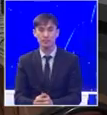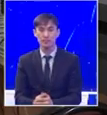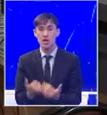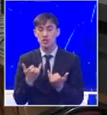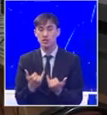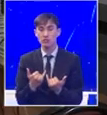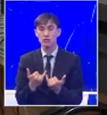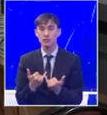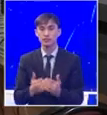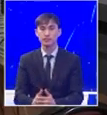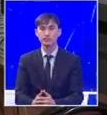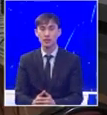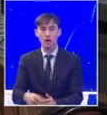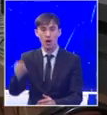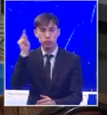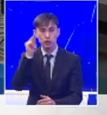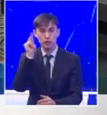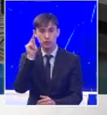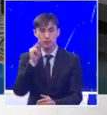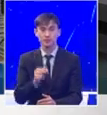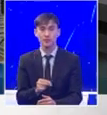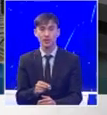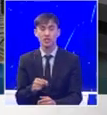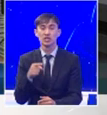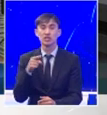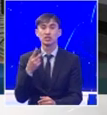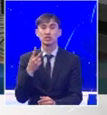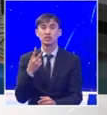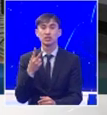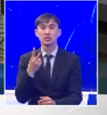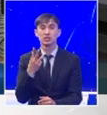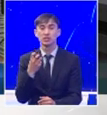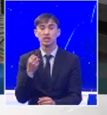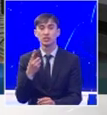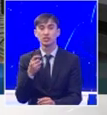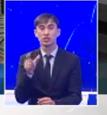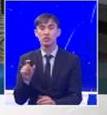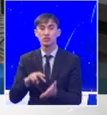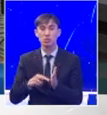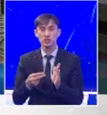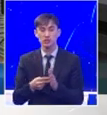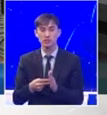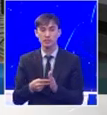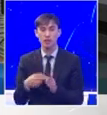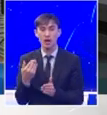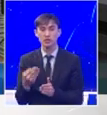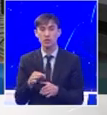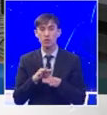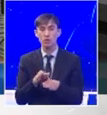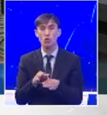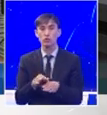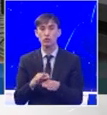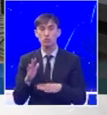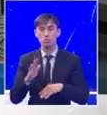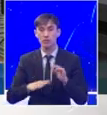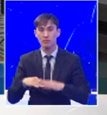на обучение 390 человек запланировано. Они проходит